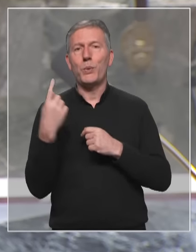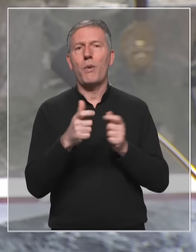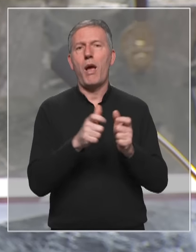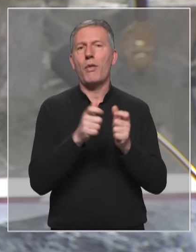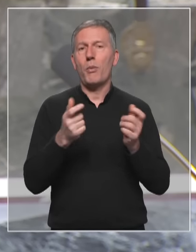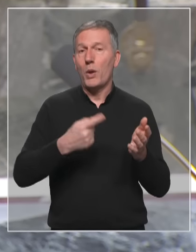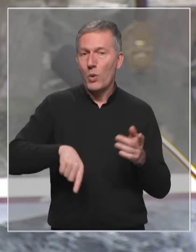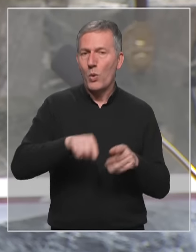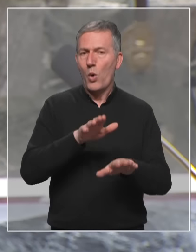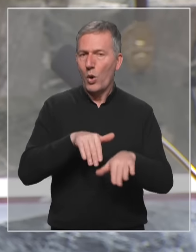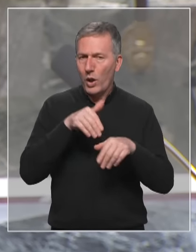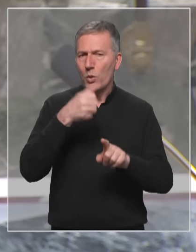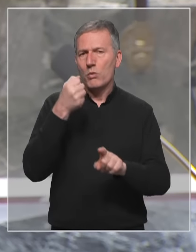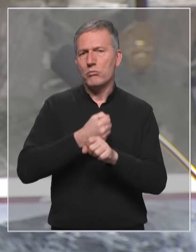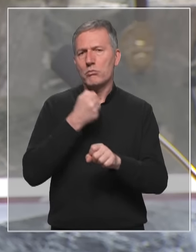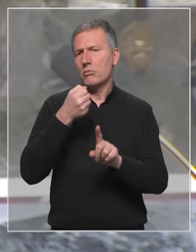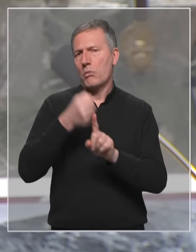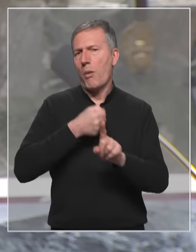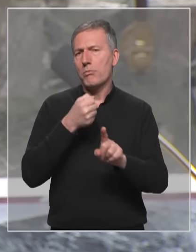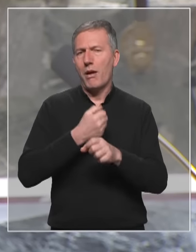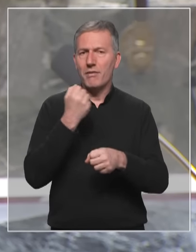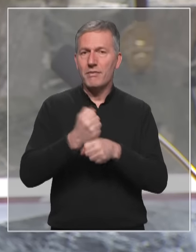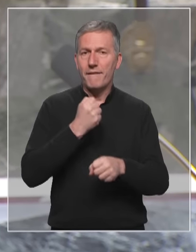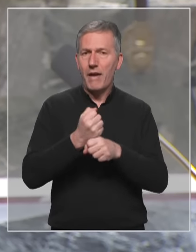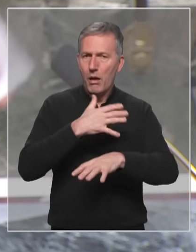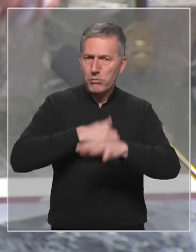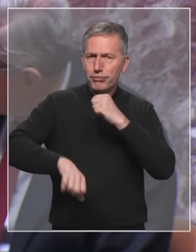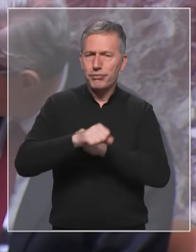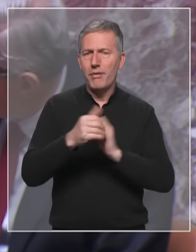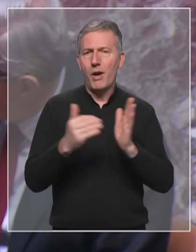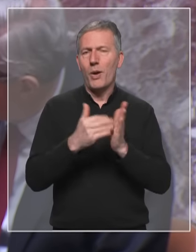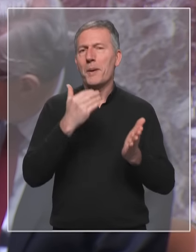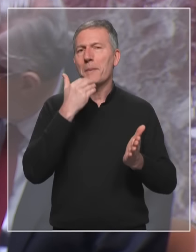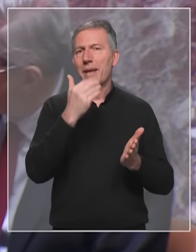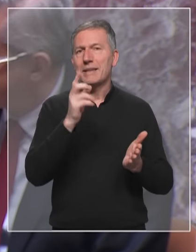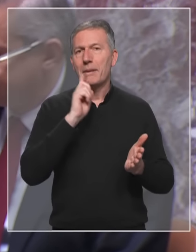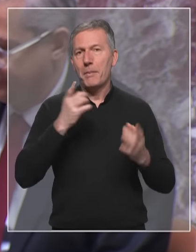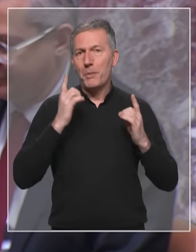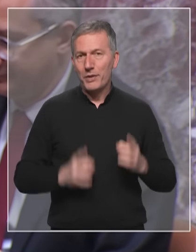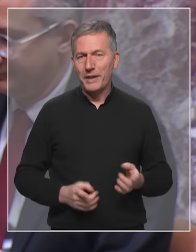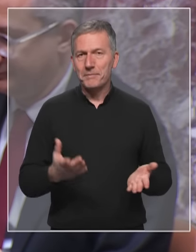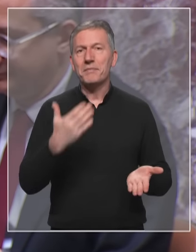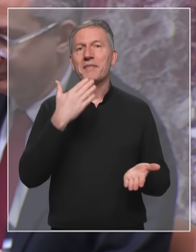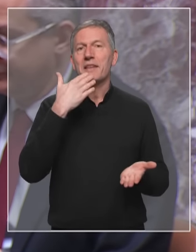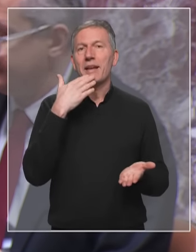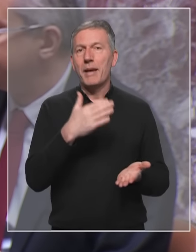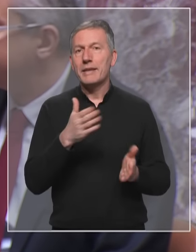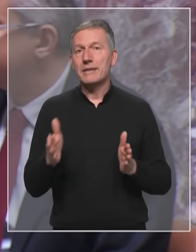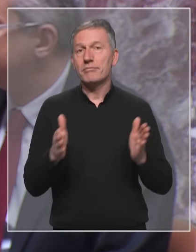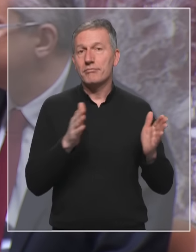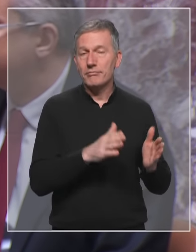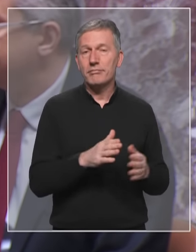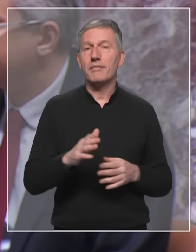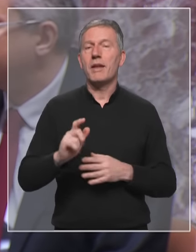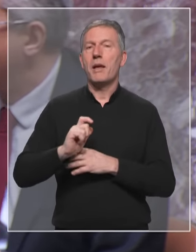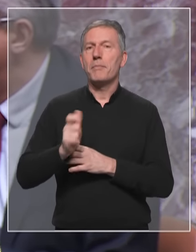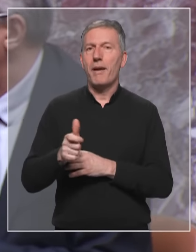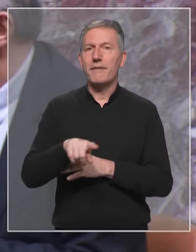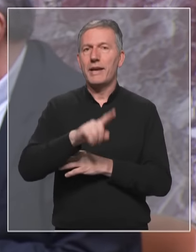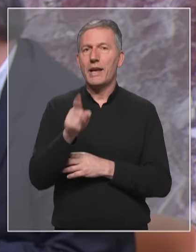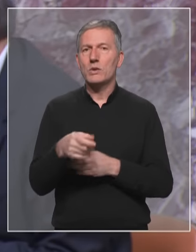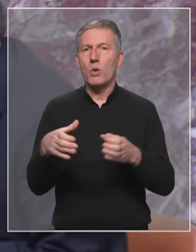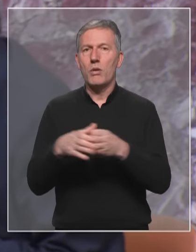Nous continuons le combat et nous continuons notre mobilisation. Merci Madame la députée. Merci Madame la ministre. La parole est à Madame Ségolène Amiot pour le groupe